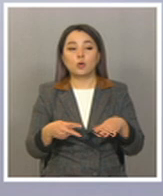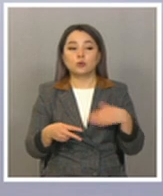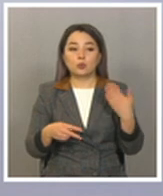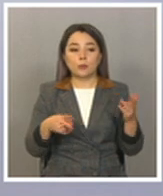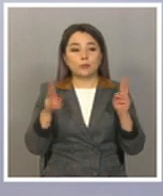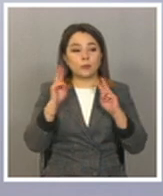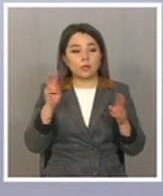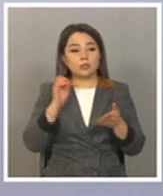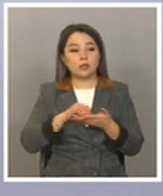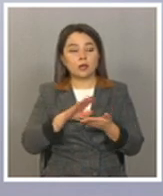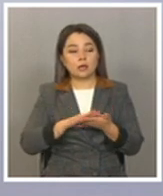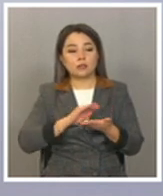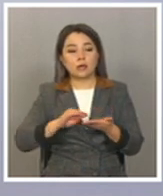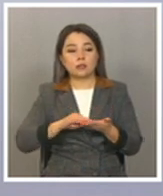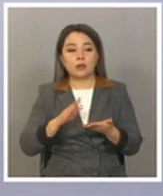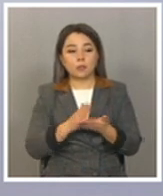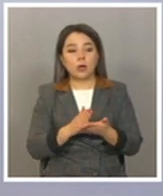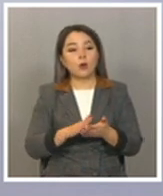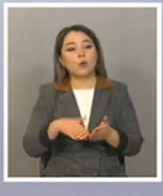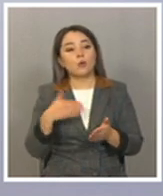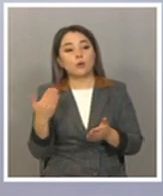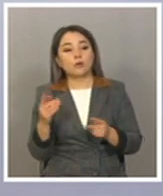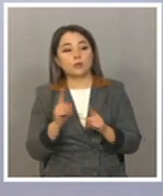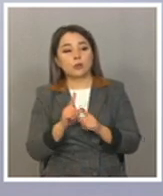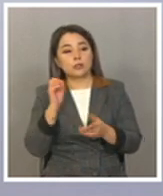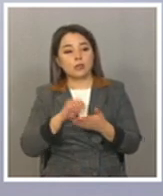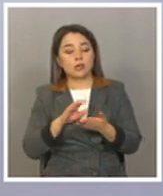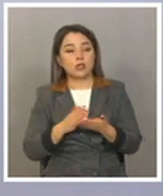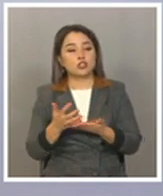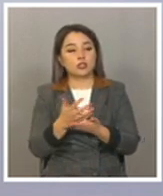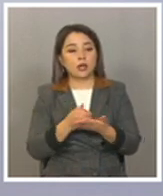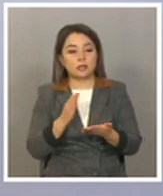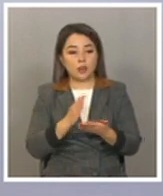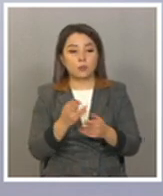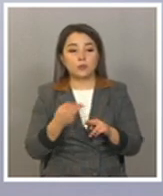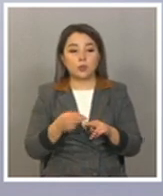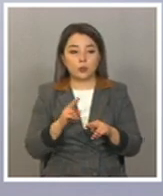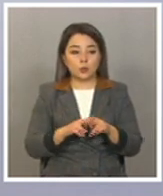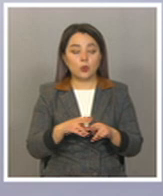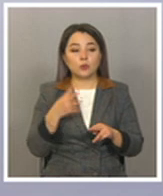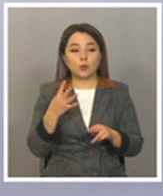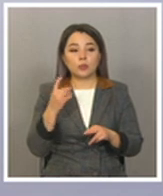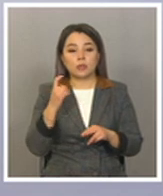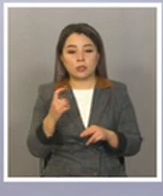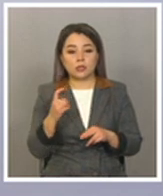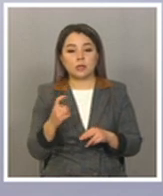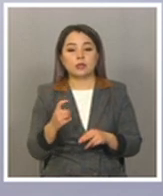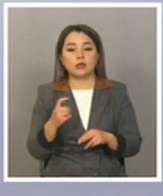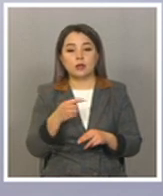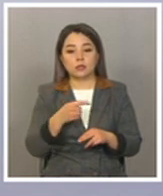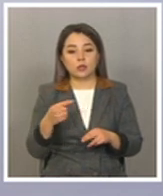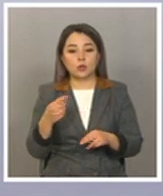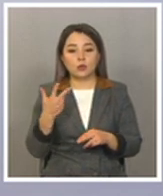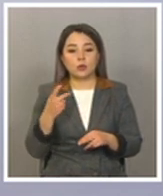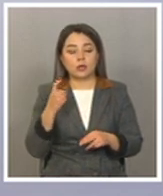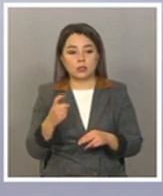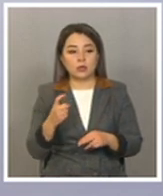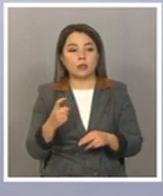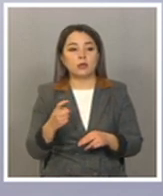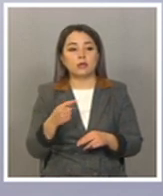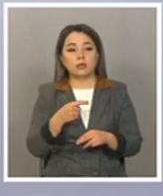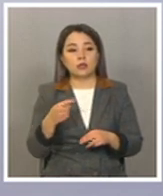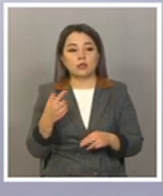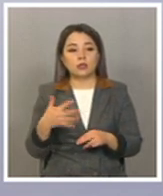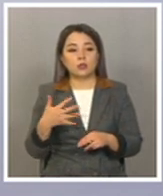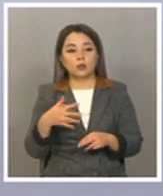белгістерді жинақтаймыз, ал оң жағына сандар жинақтаймыз. Сонда 4x азайту 3x тең 53 азайту